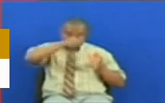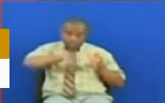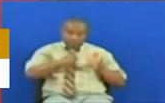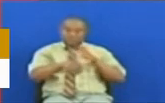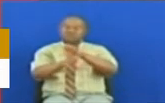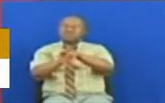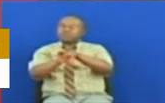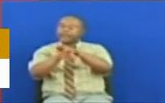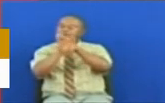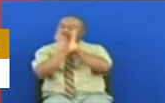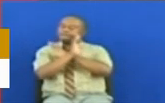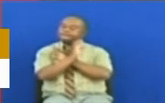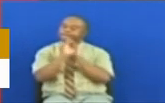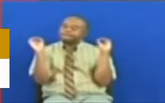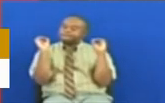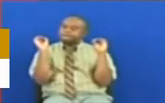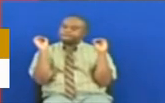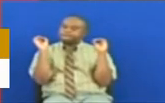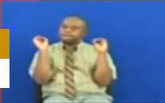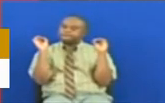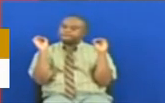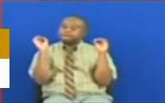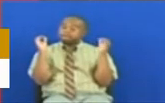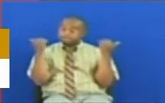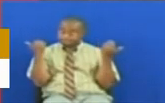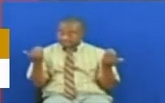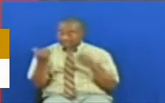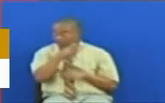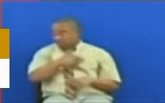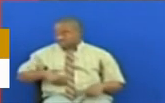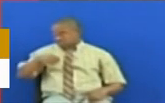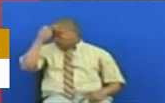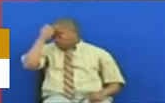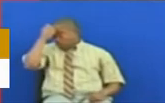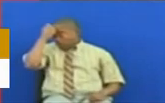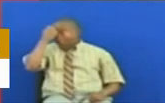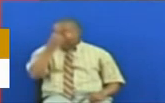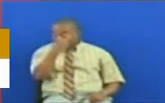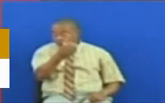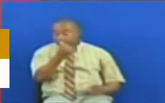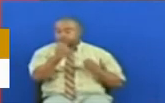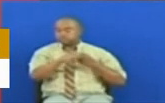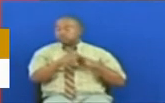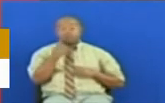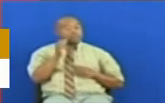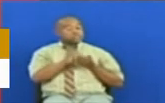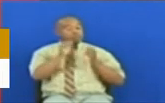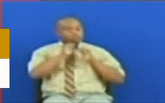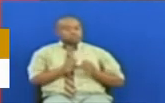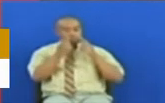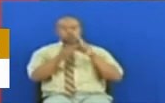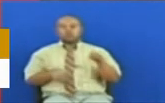samaki. Na akatoa challenge kwamba tuliangalie hilo jambo namna gani naweza